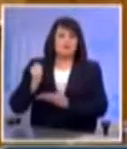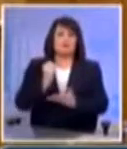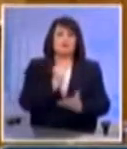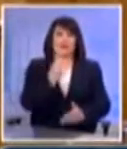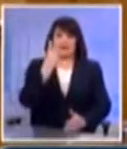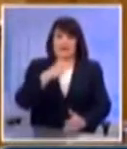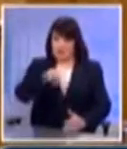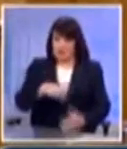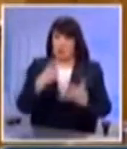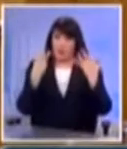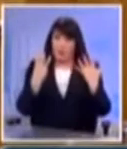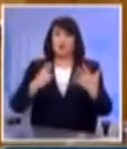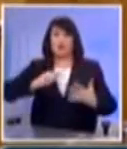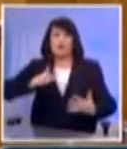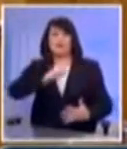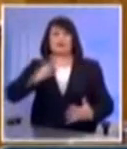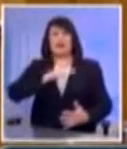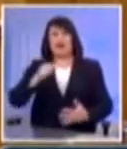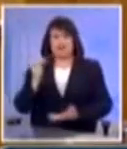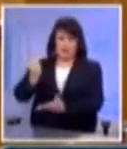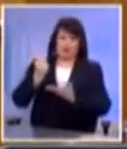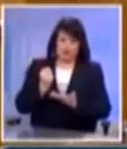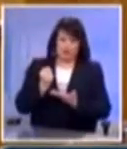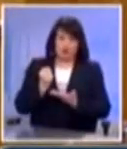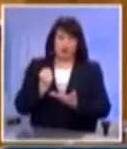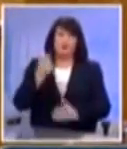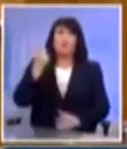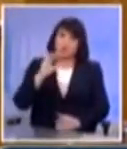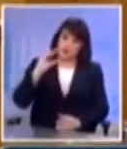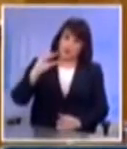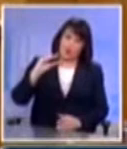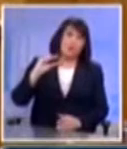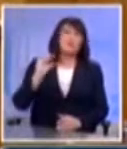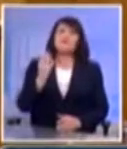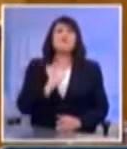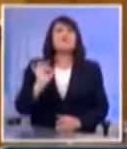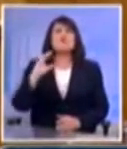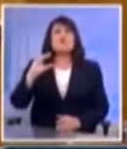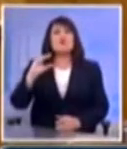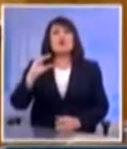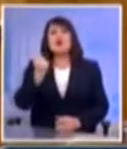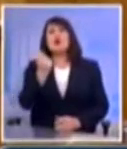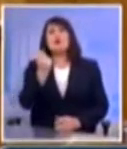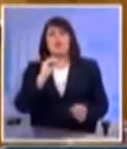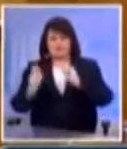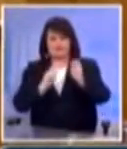2,8 δισεκατομμυρίων ευρώ που στο μεγαλύτερο ποσοστό τους θα διοχετευτεί στην πραγματική οικονομία.